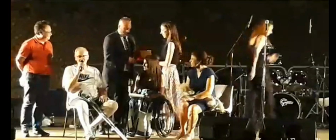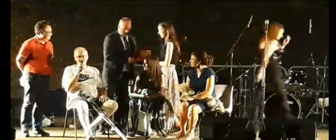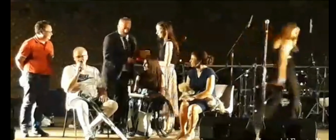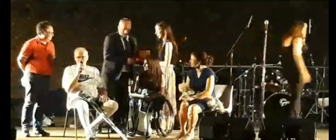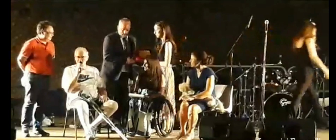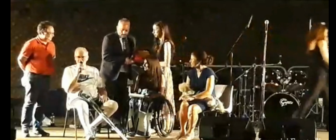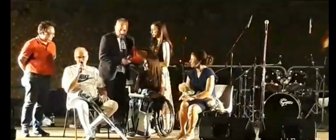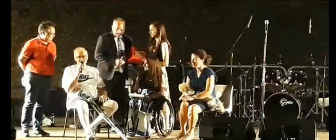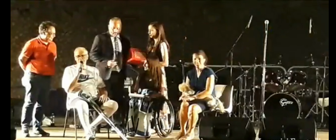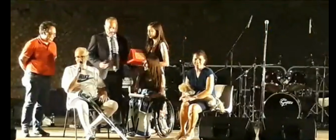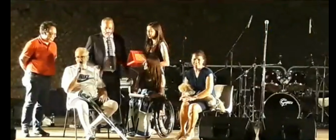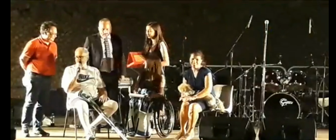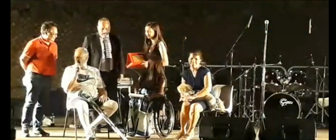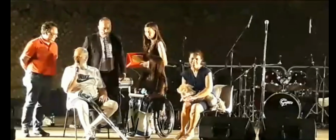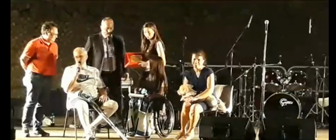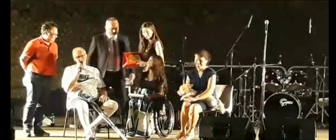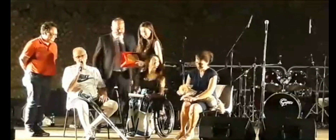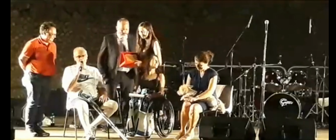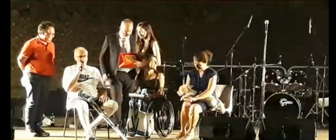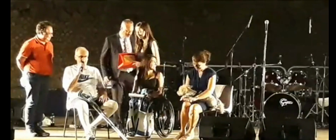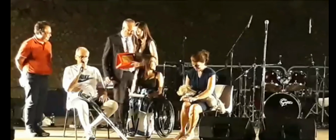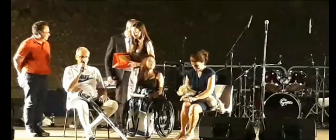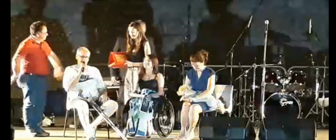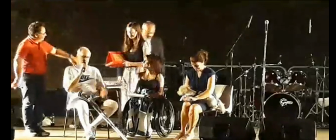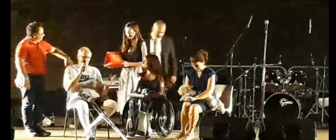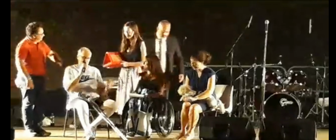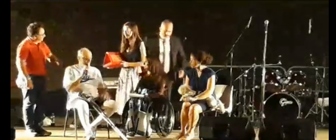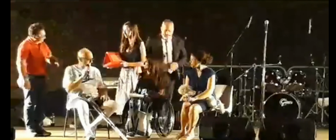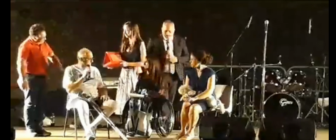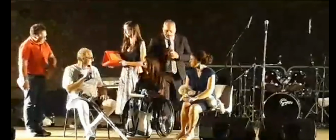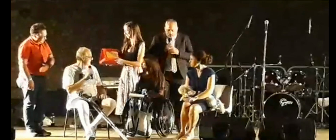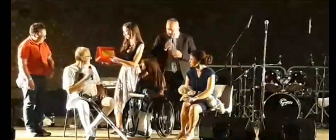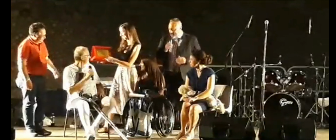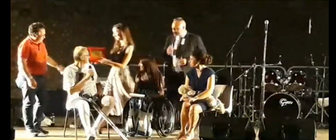un annetto, me l'aveva promesso, l'ha fatto e noi ne siamo grati infinitamente.